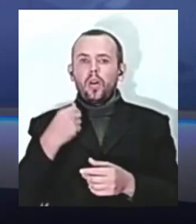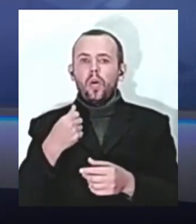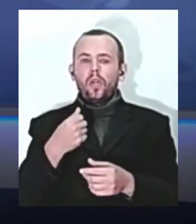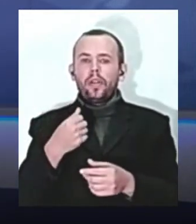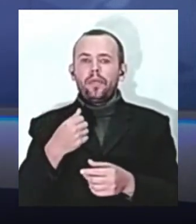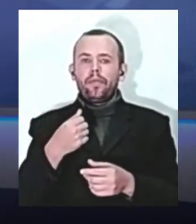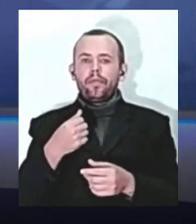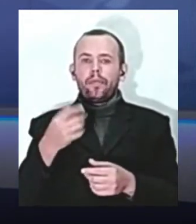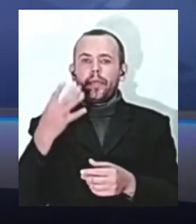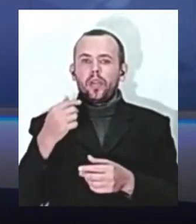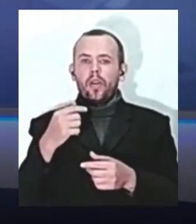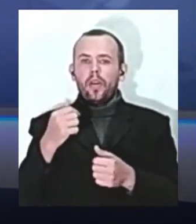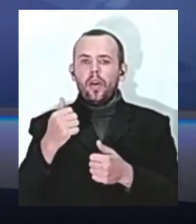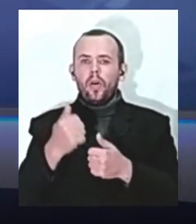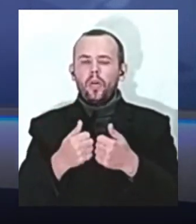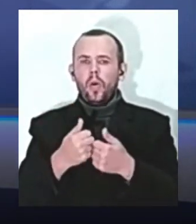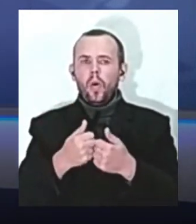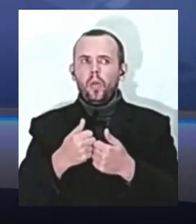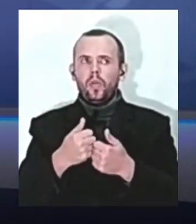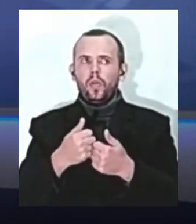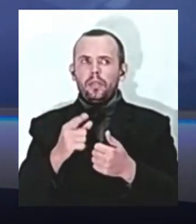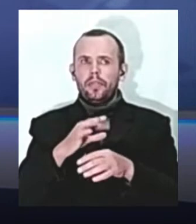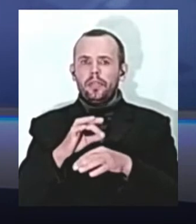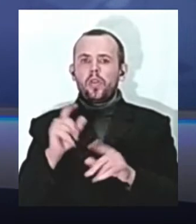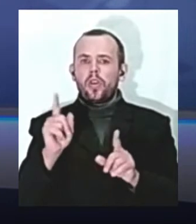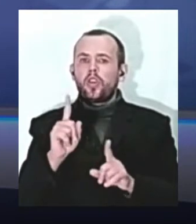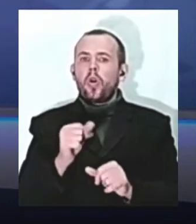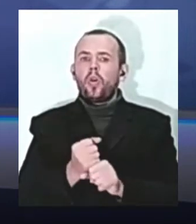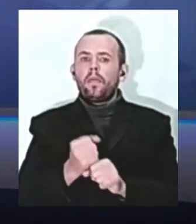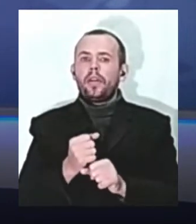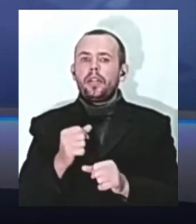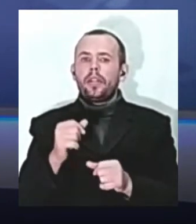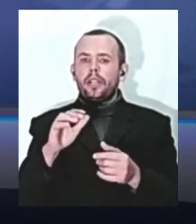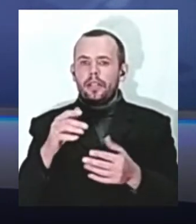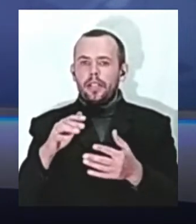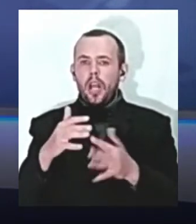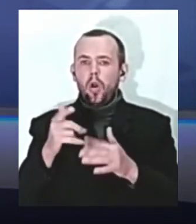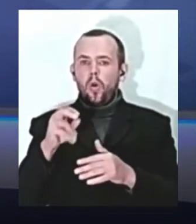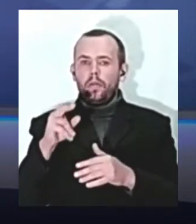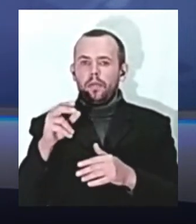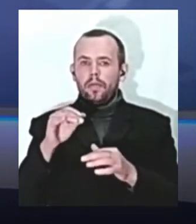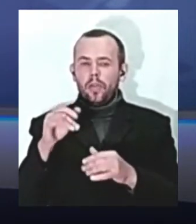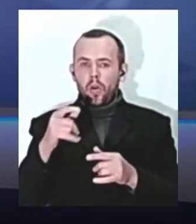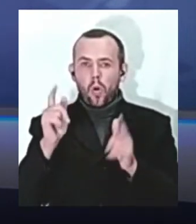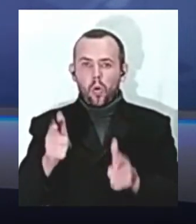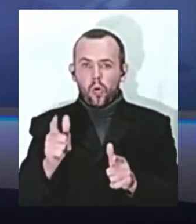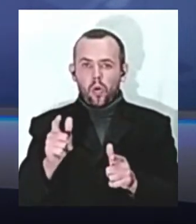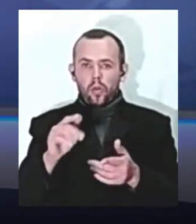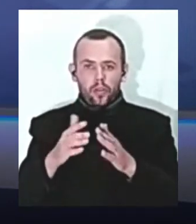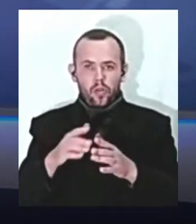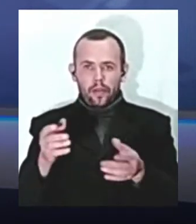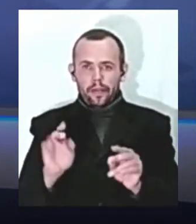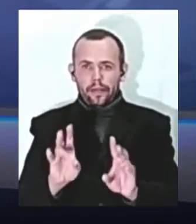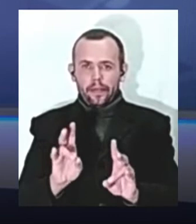столу стукнули, і що роблять сільгосппідприємці? Угоди залишаються такі ж самі. Як було